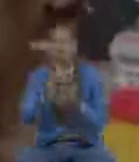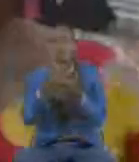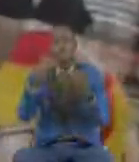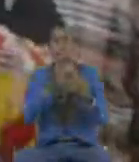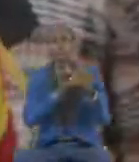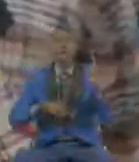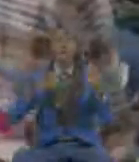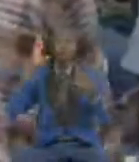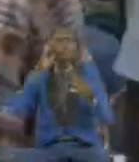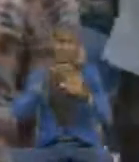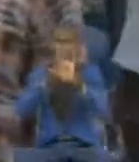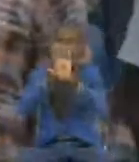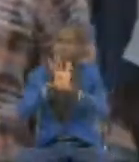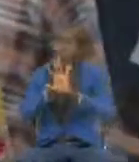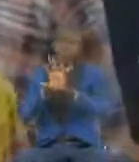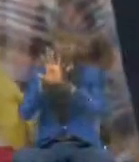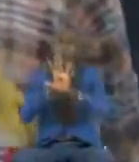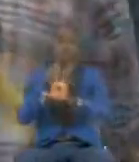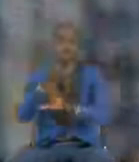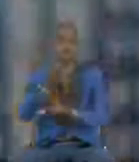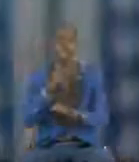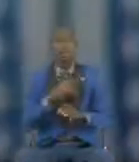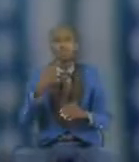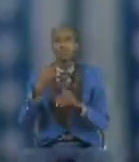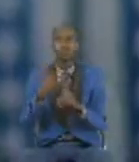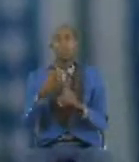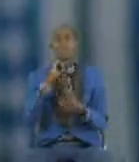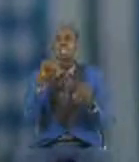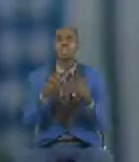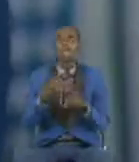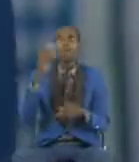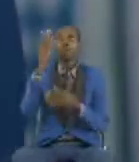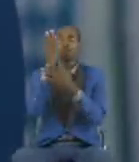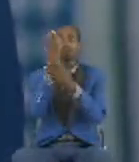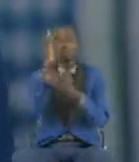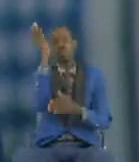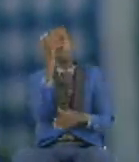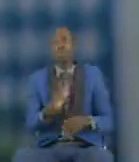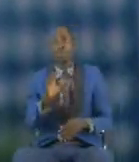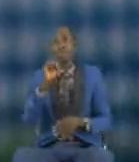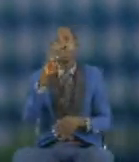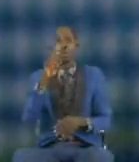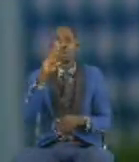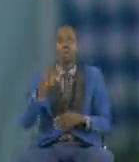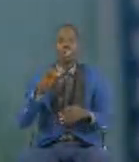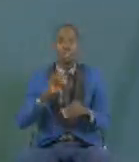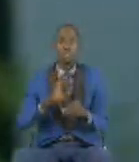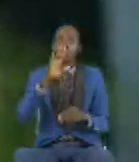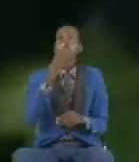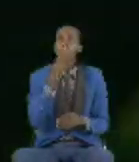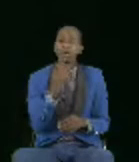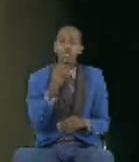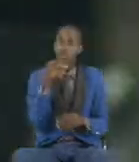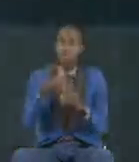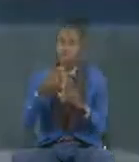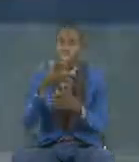protéger. Et la parole est l'épée. Il y a une épée dans ta bouche. Dans ta bouche, tout ce qui vient